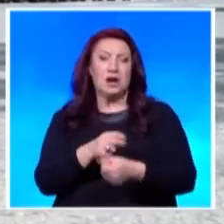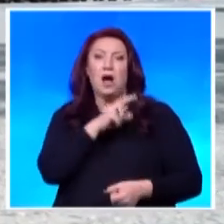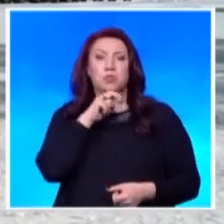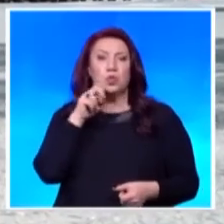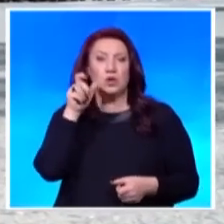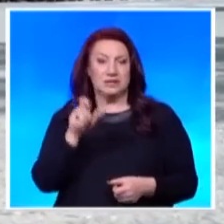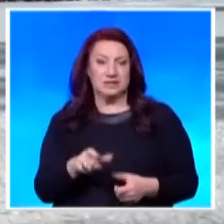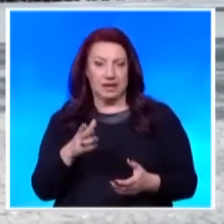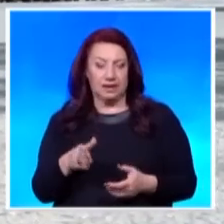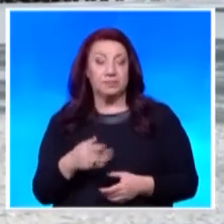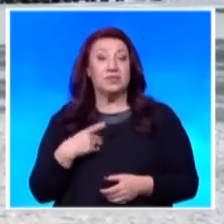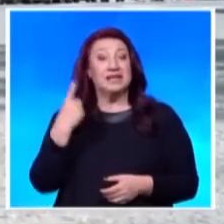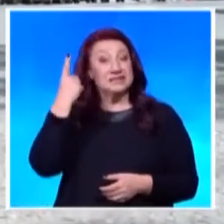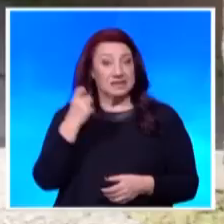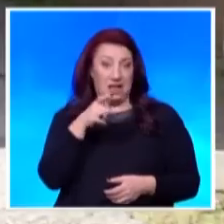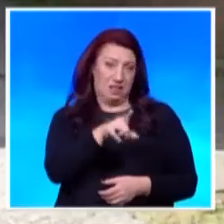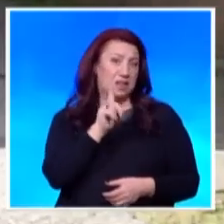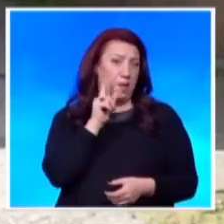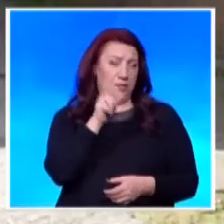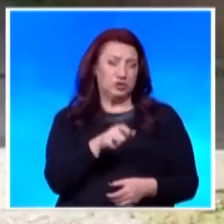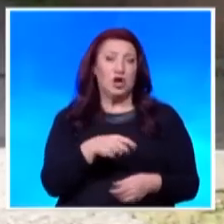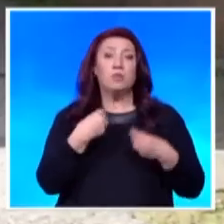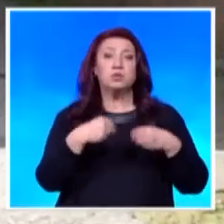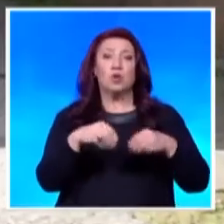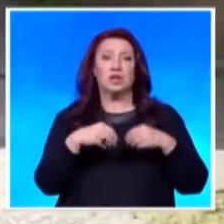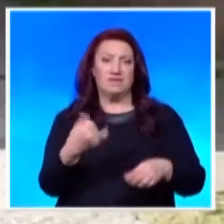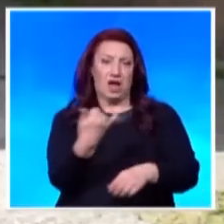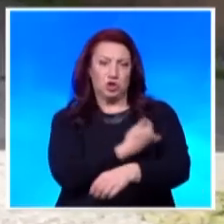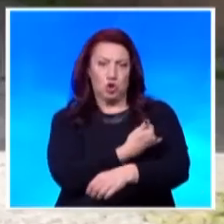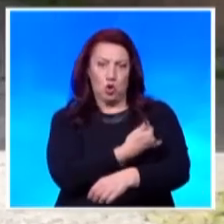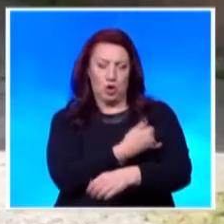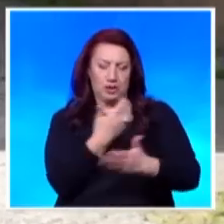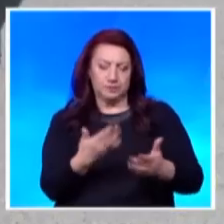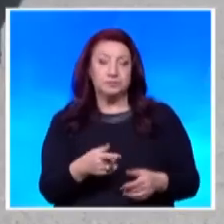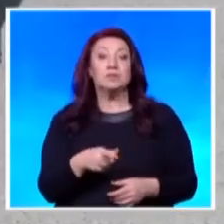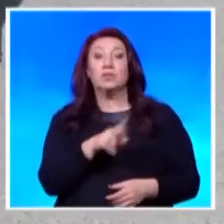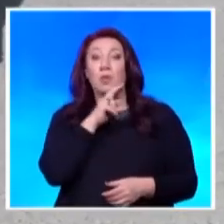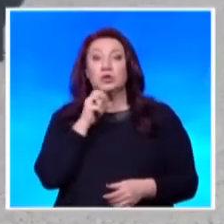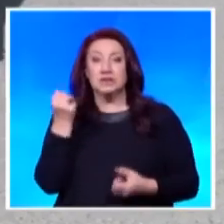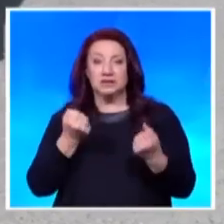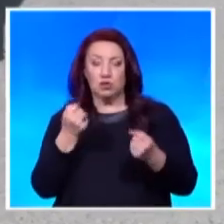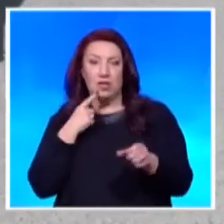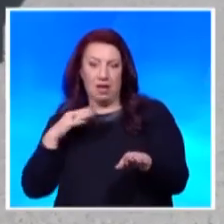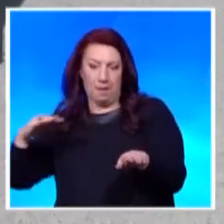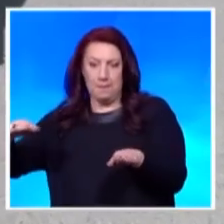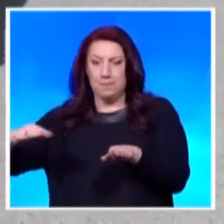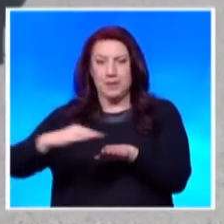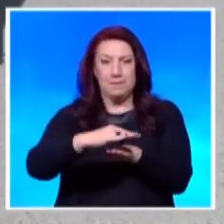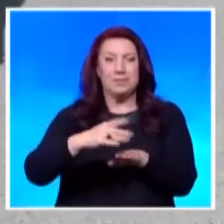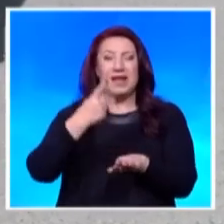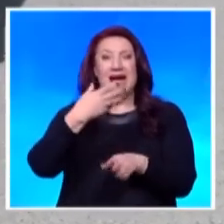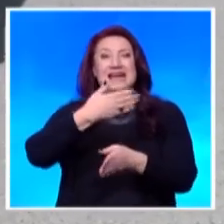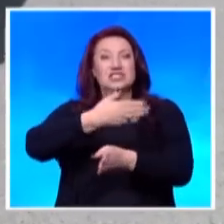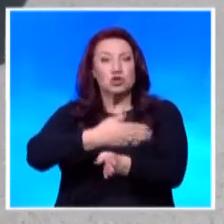Сигналът, че мъжът продава дрога, е подаден малко след 9 вечерта. Патрулът засича автомобила му на кръстовище, а задържането му